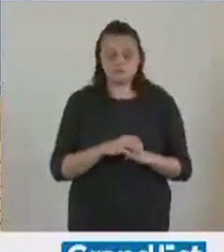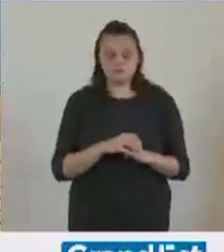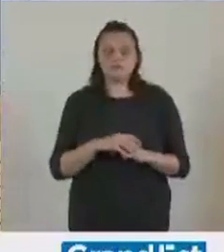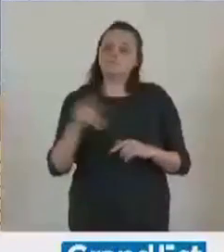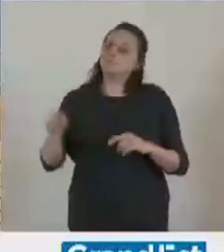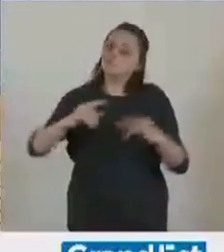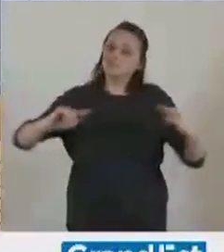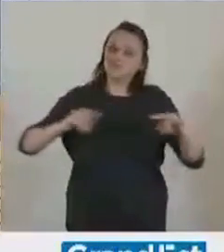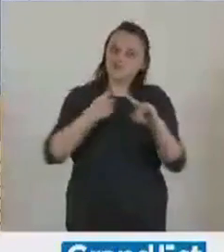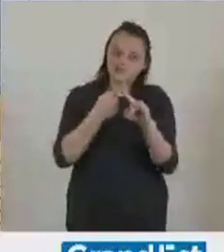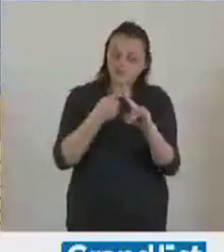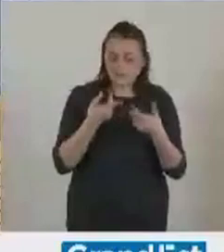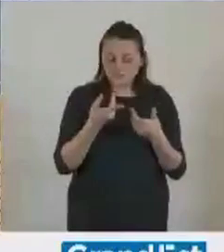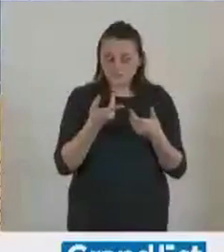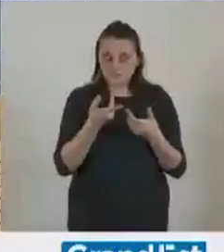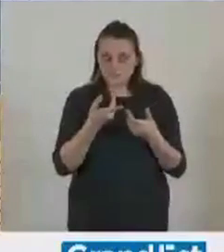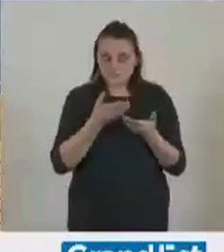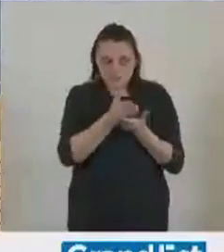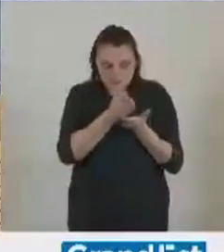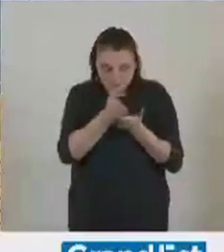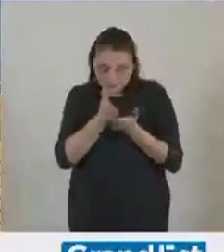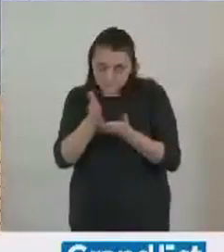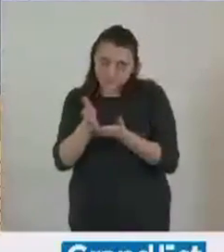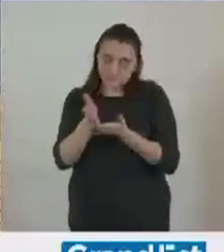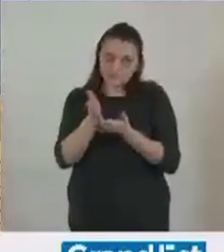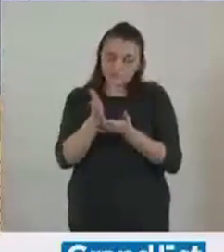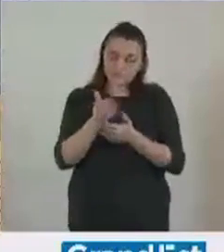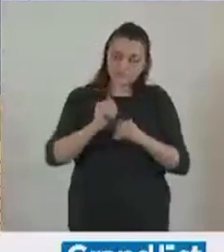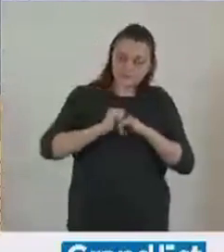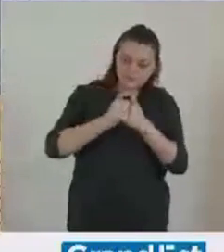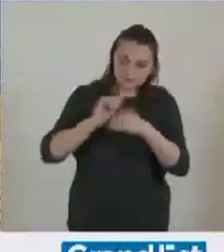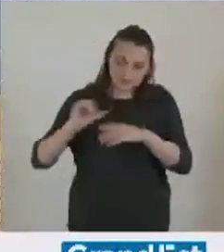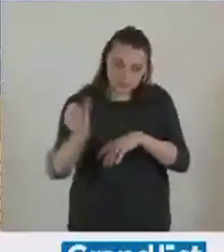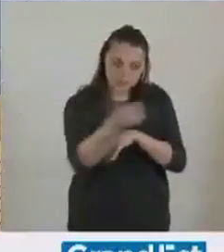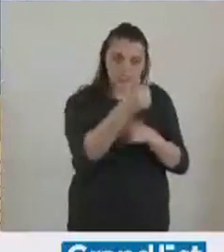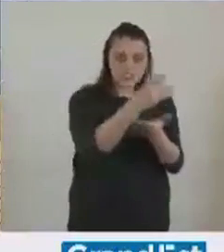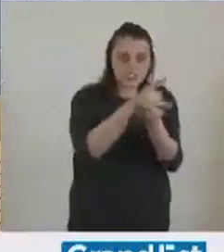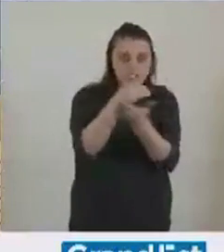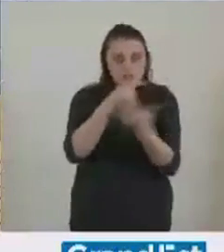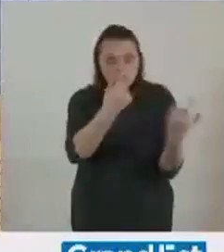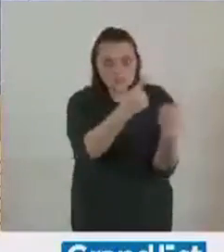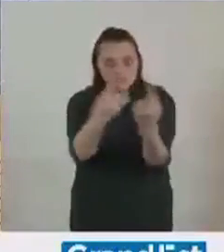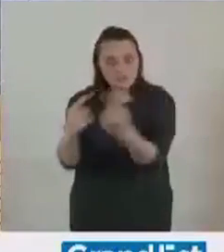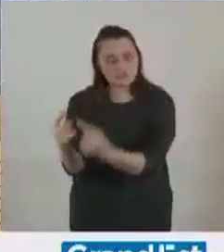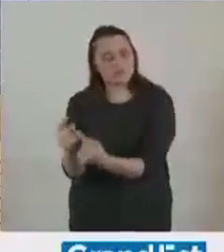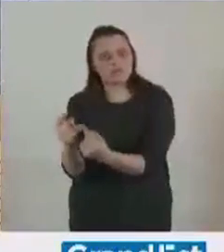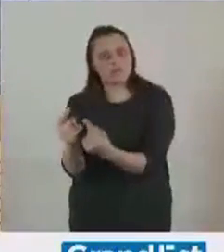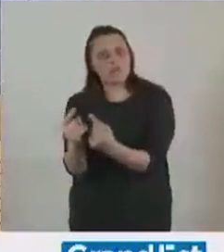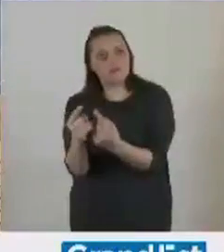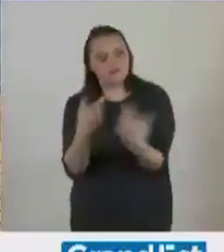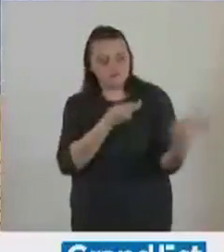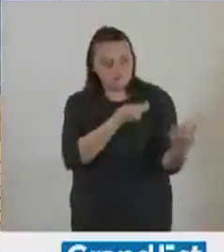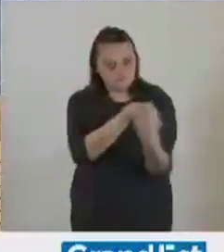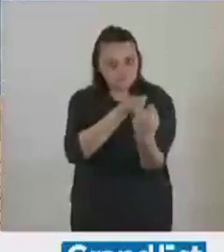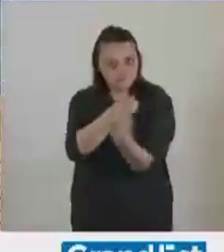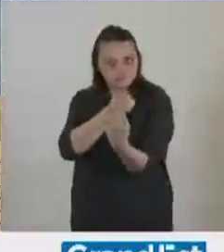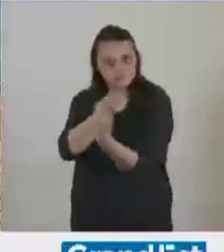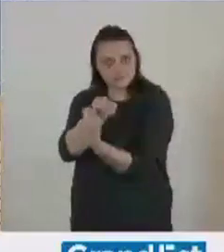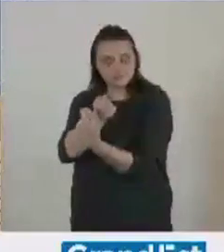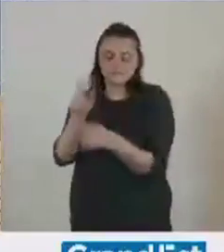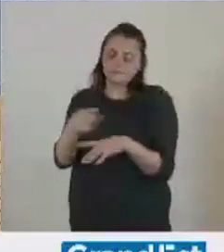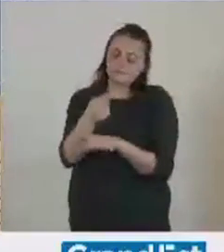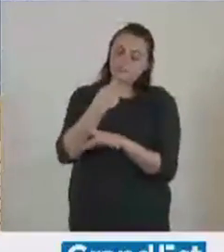des spécificités de chacun de ces départements, force est de reconnaître qu'ils n'auraient pas assuré aux acteurs de notre région le même